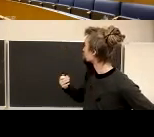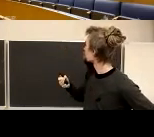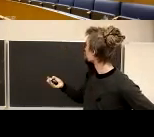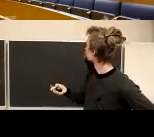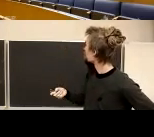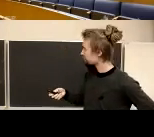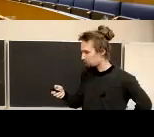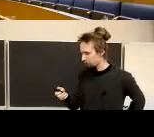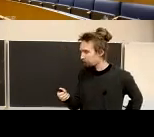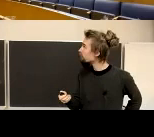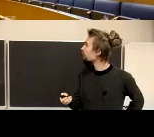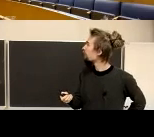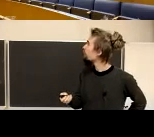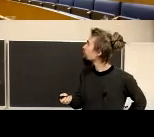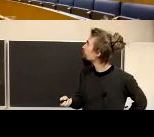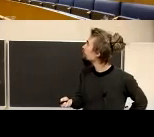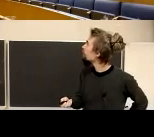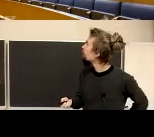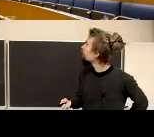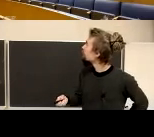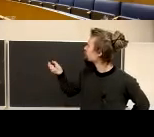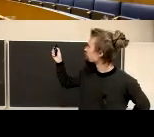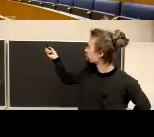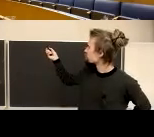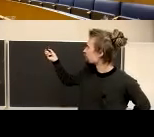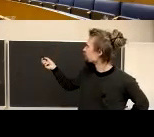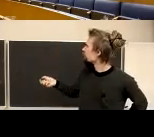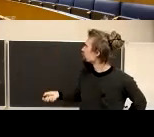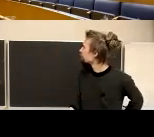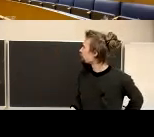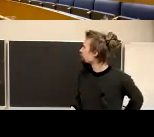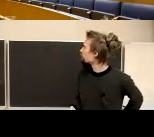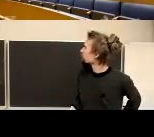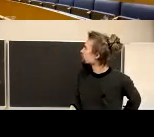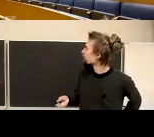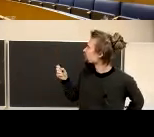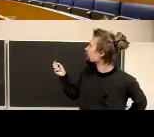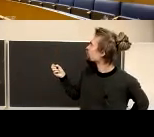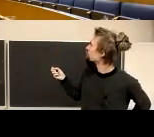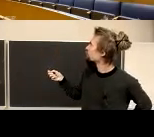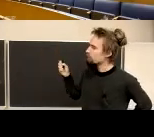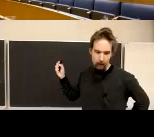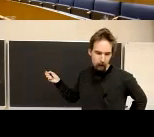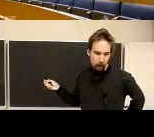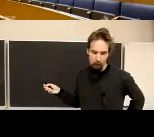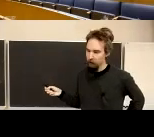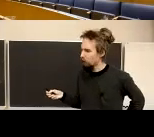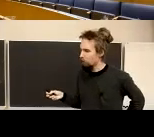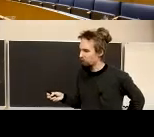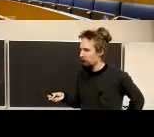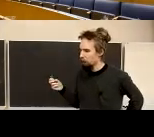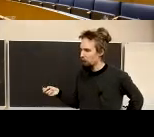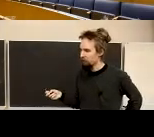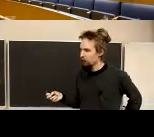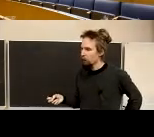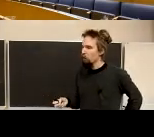muuttua prososiaalisemmaksi, jne. Sitten tässä on Shannonin Ayahuasca-kirjasta lainaus siitä, että miten Ayahuasca-kokemukset